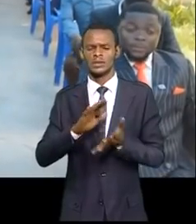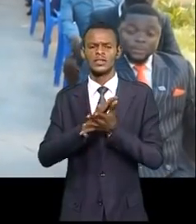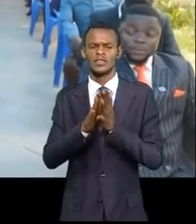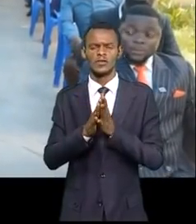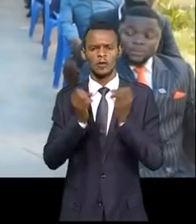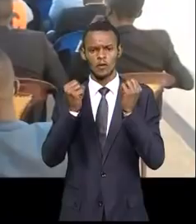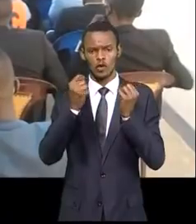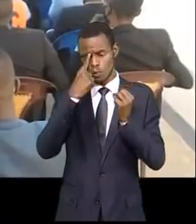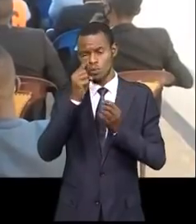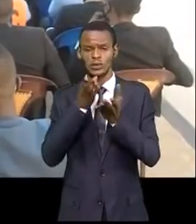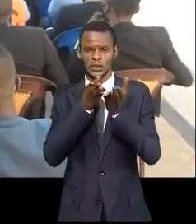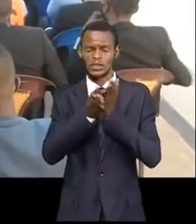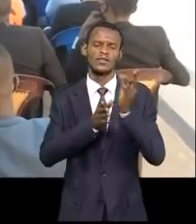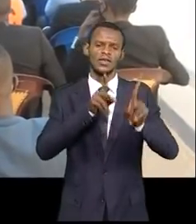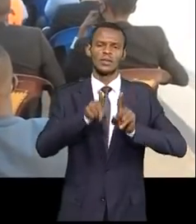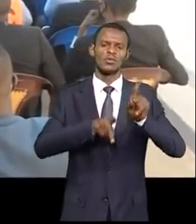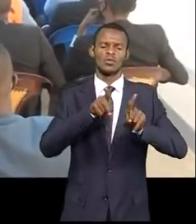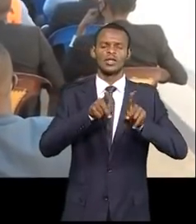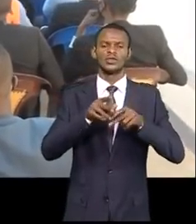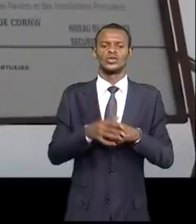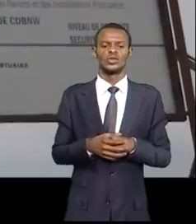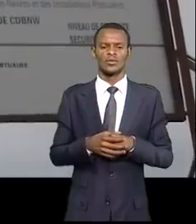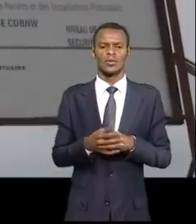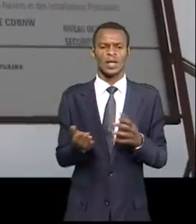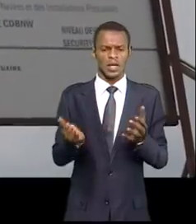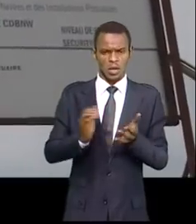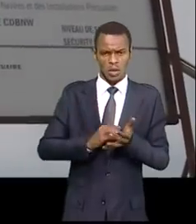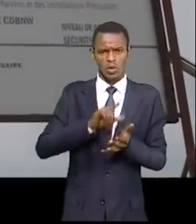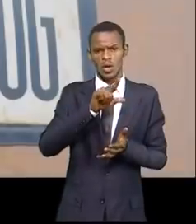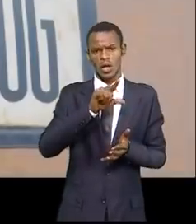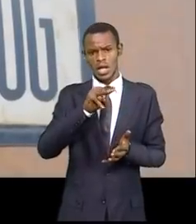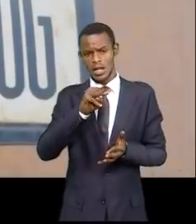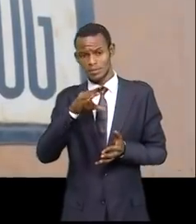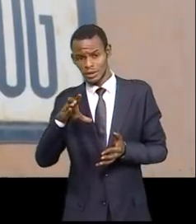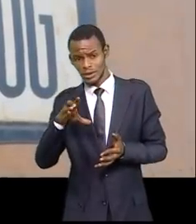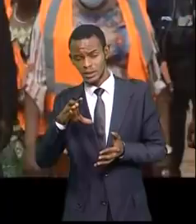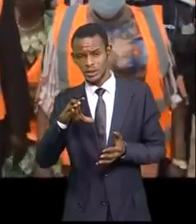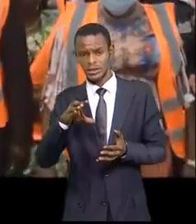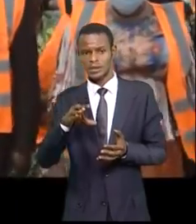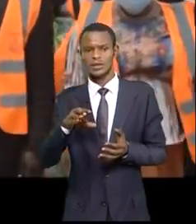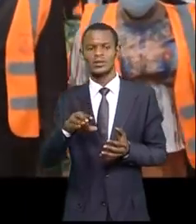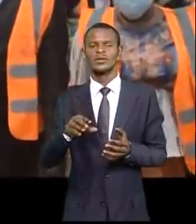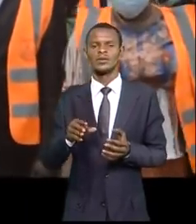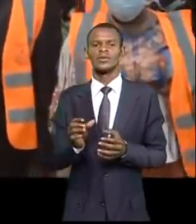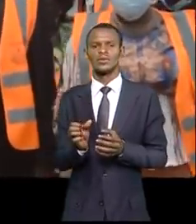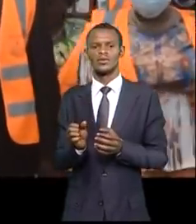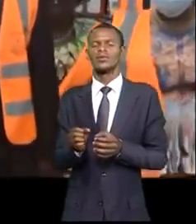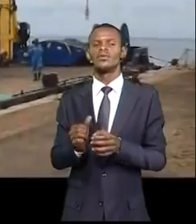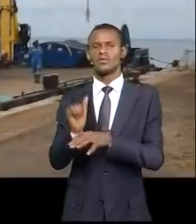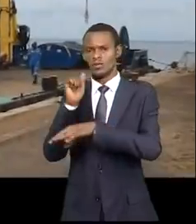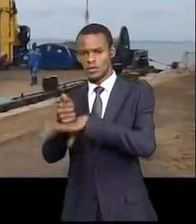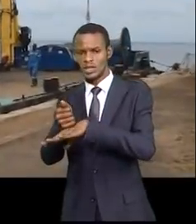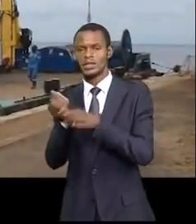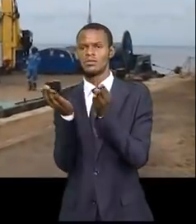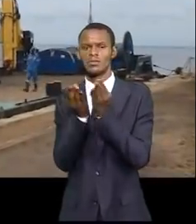rdc toujours dans le cadre de ses torts et lance l oms et va lancer quatre nouvelles lignes avant de confirmer que l'ale mc attend